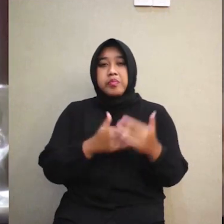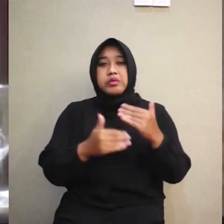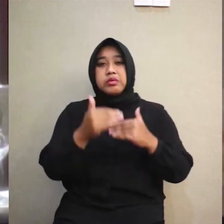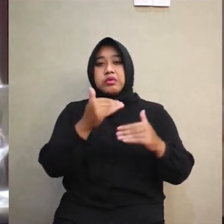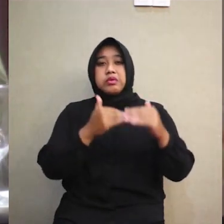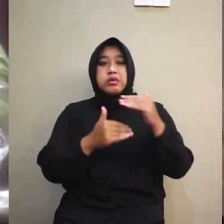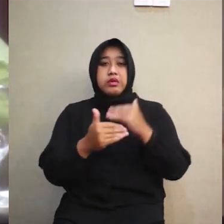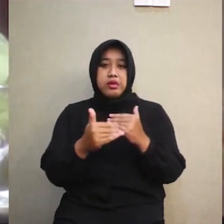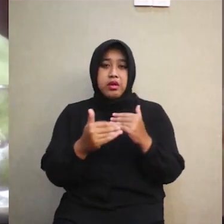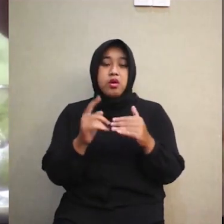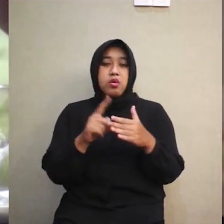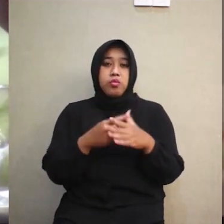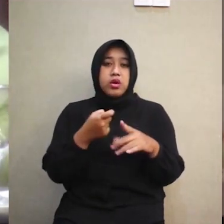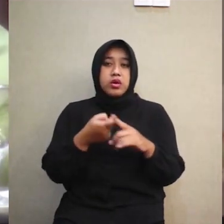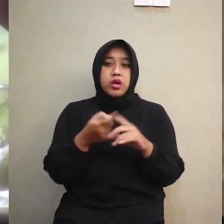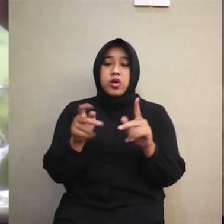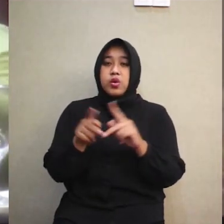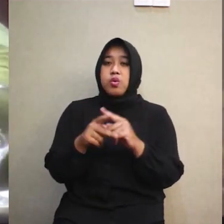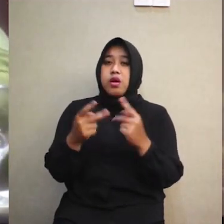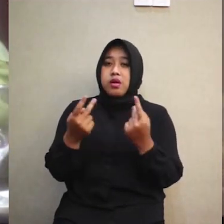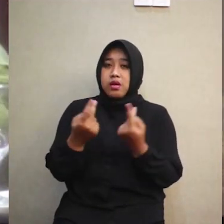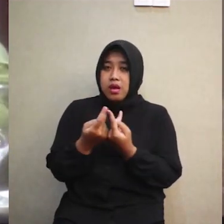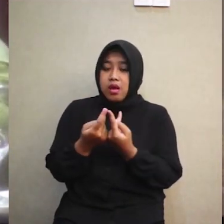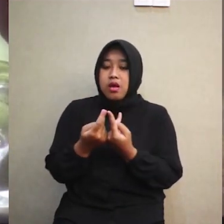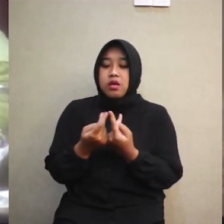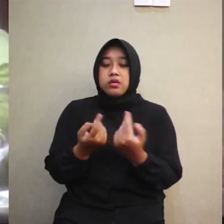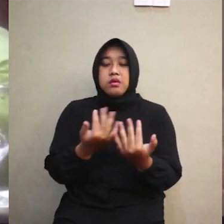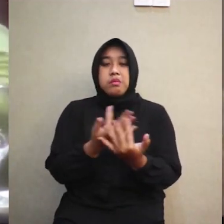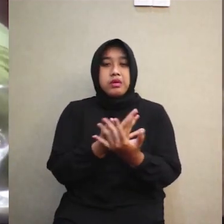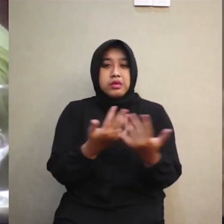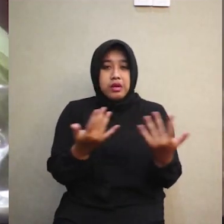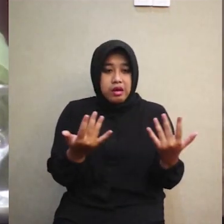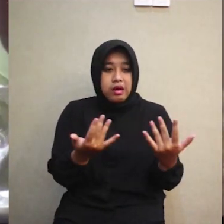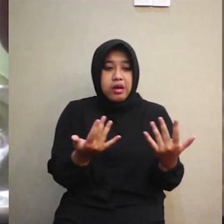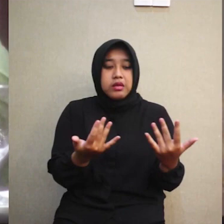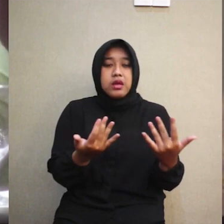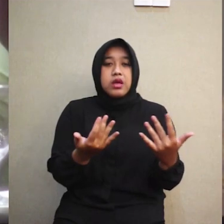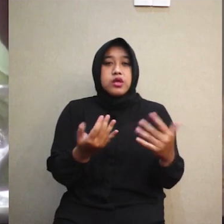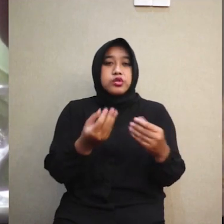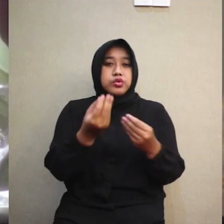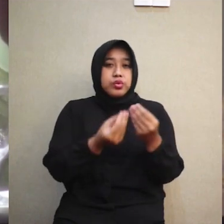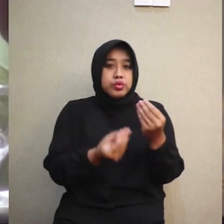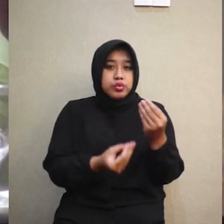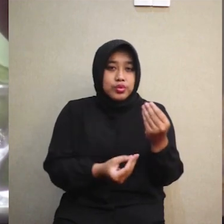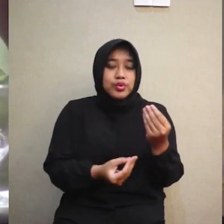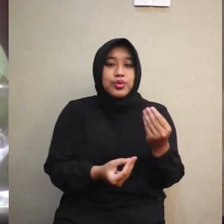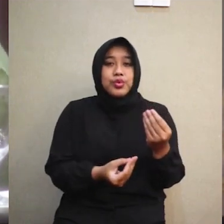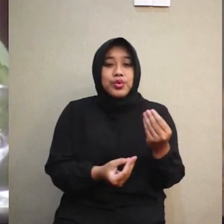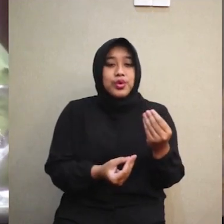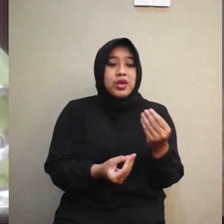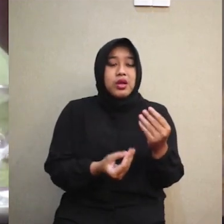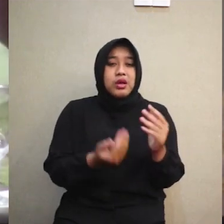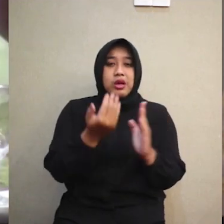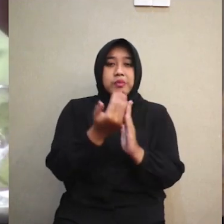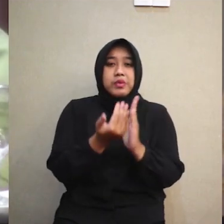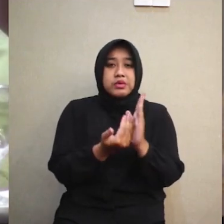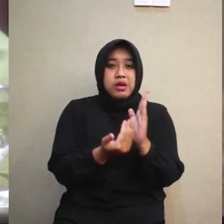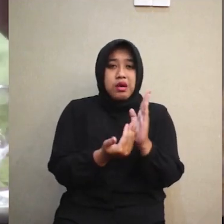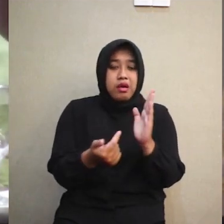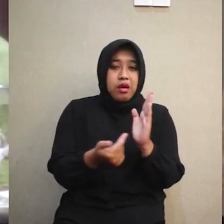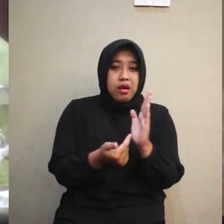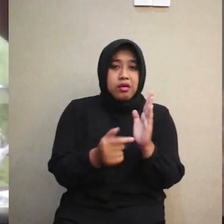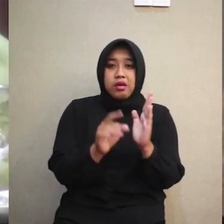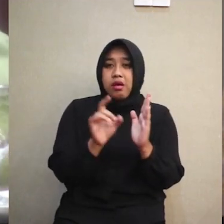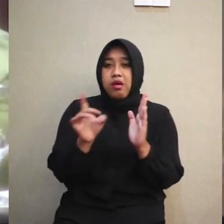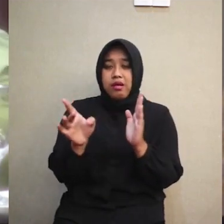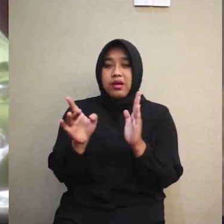berlapis-lapis mulai dari keluarganya di masyarakatnya di aspek struktur di aspek kebijakan-kebijakan yang